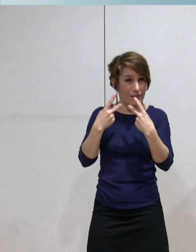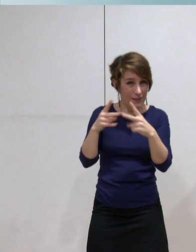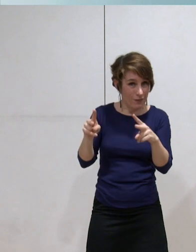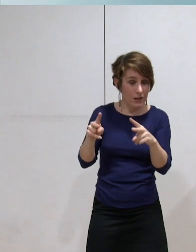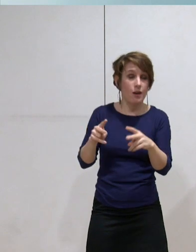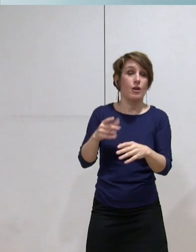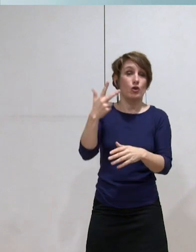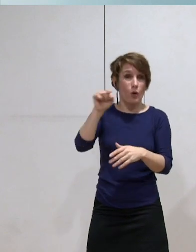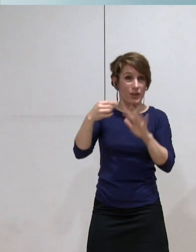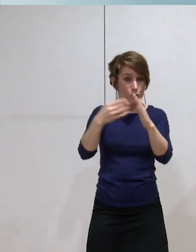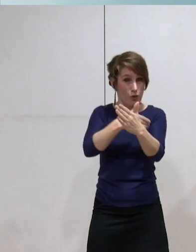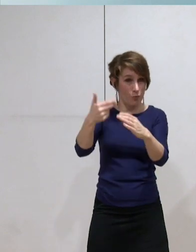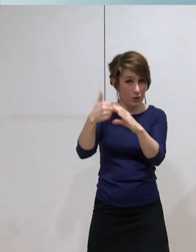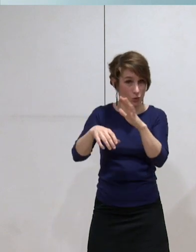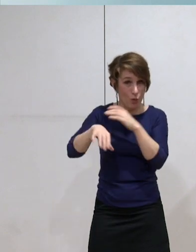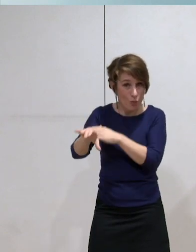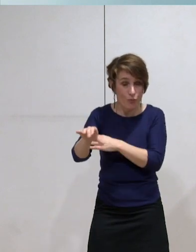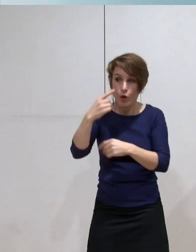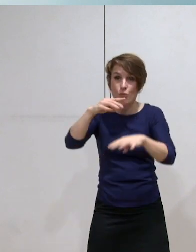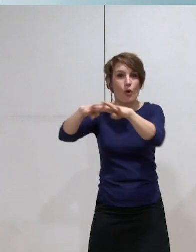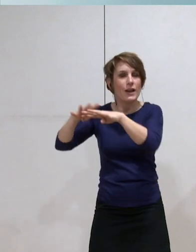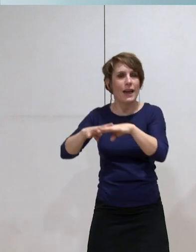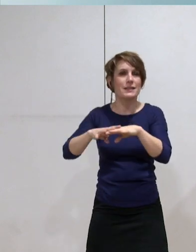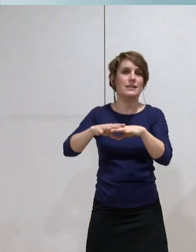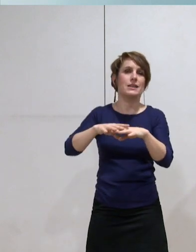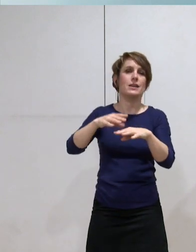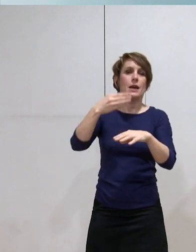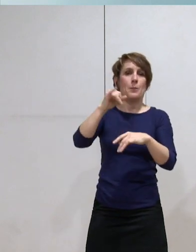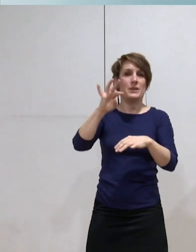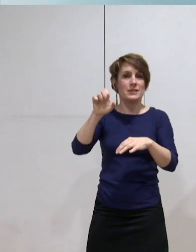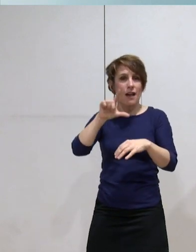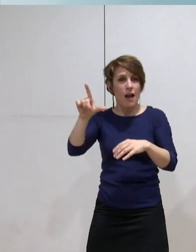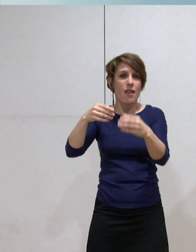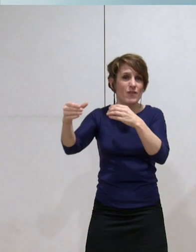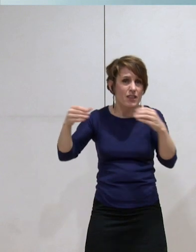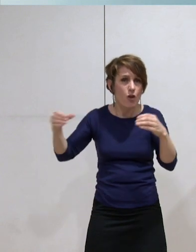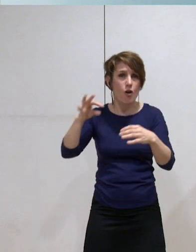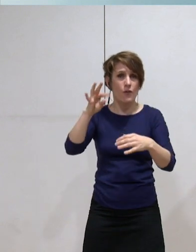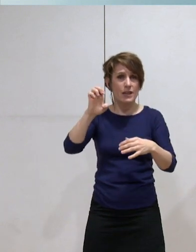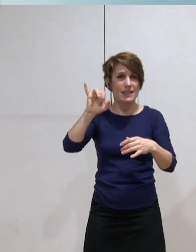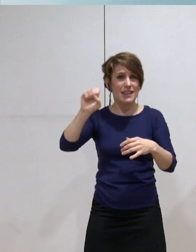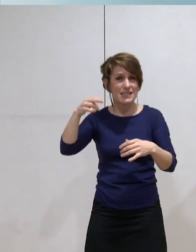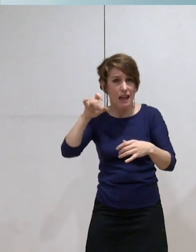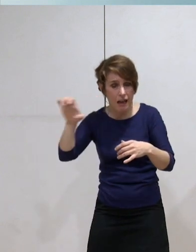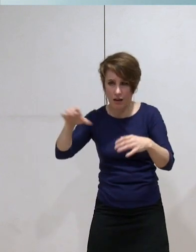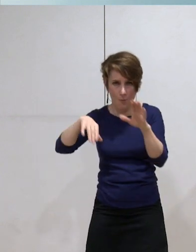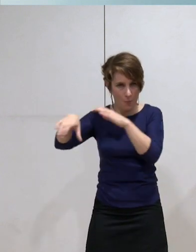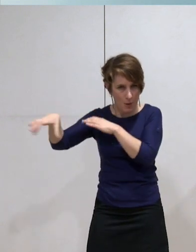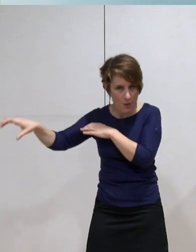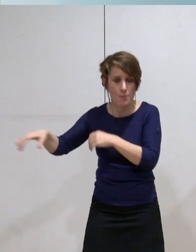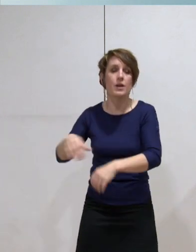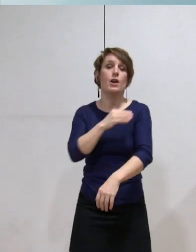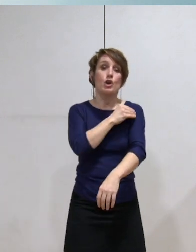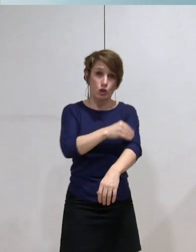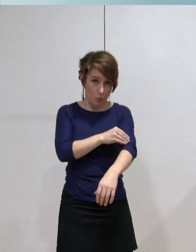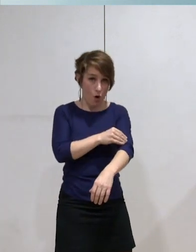d'euros avec des travaux de rénovation urbaine dans Lesart qui est TCR Châtelet Mistral Villeneuve sport 3 million d'euros avec lancement des